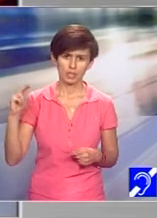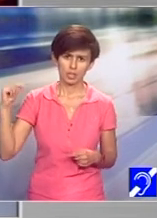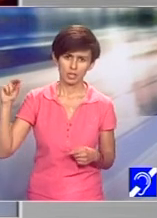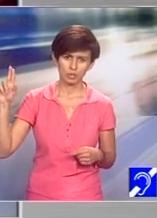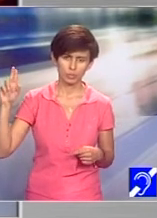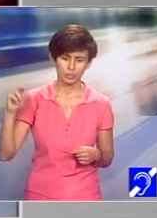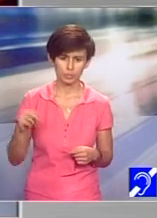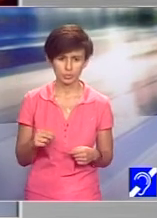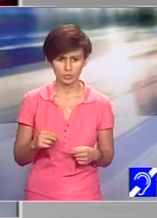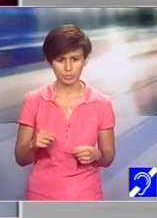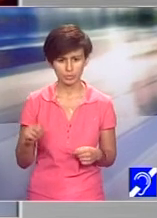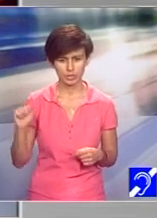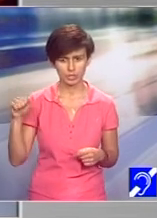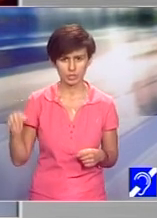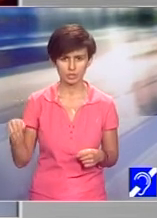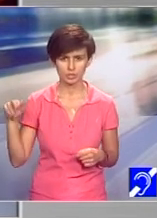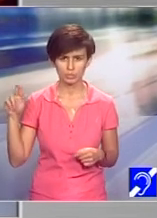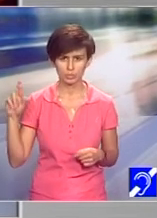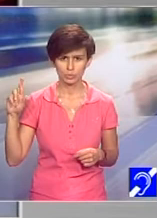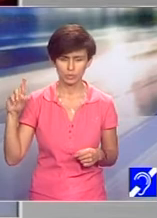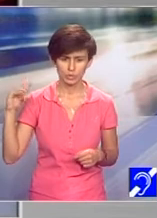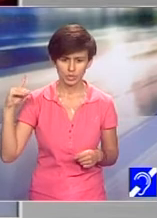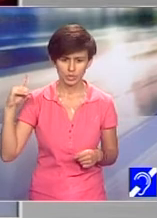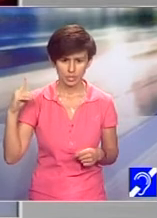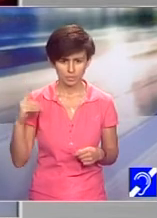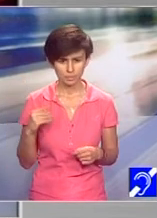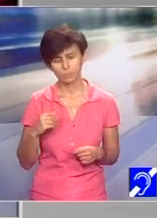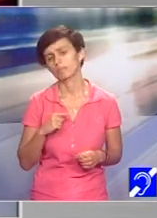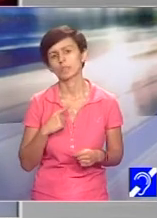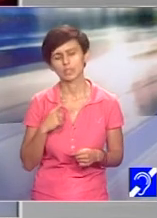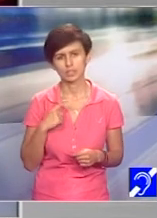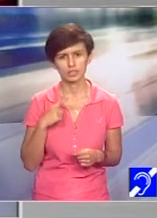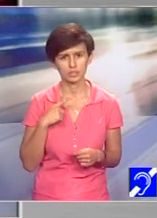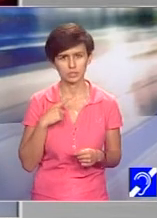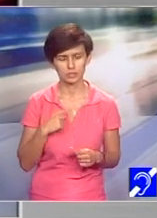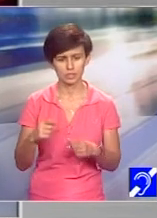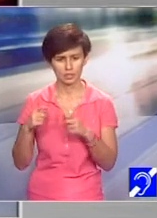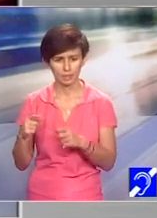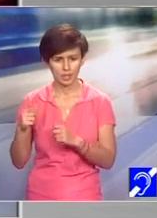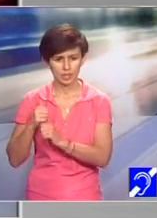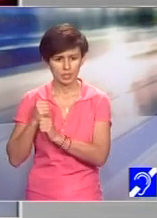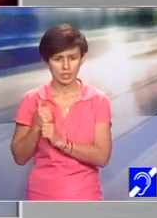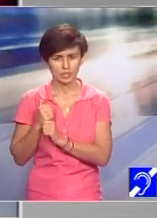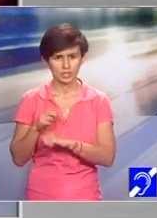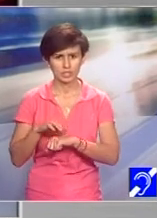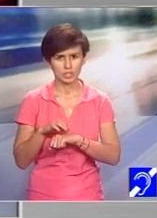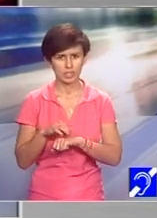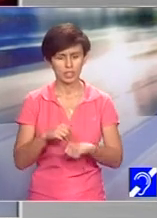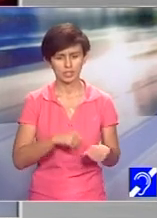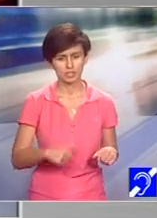și pe smurt, CPU, plus sunt camere de gardă, ortopedie, chirurgie